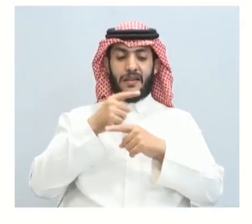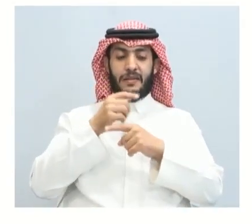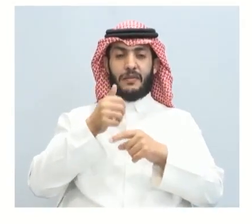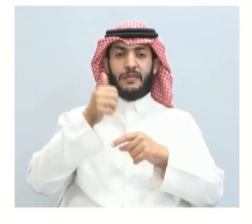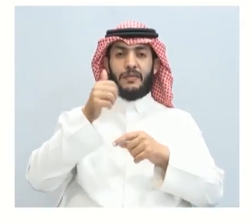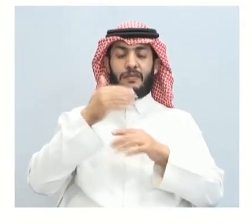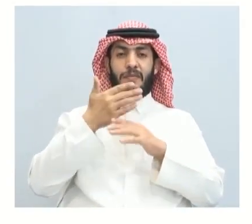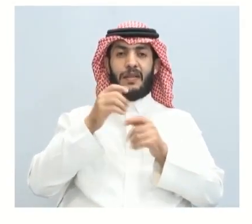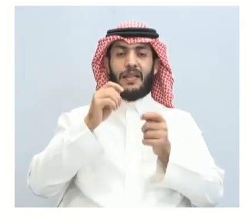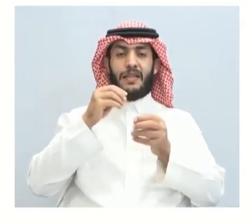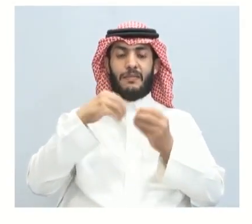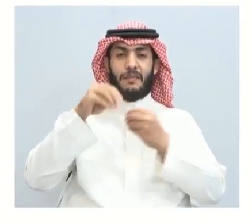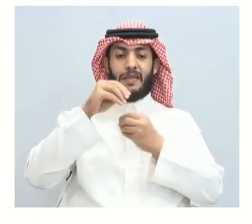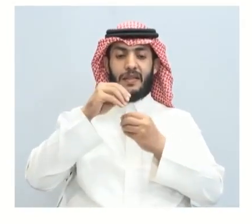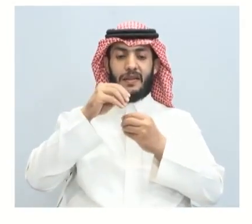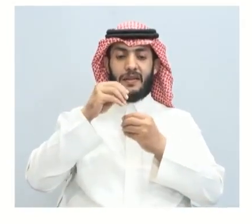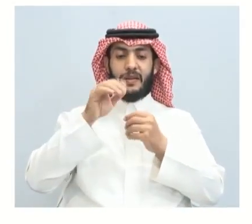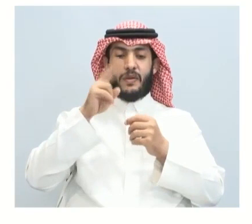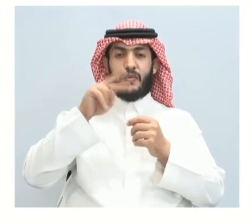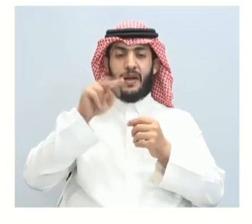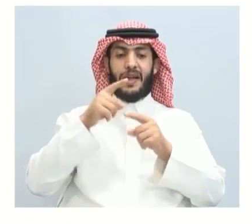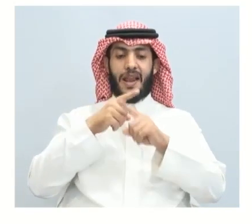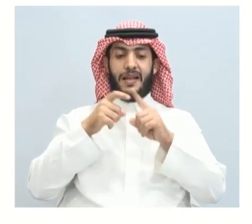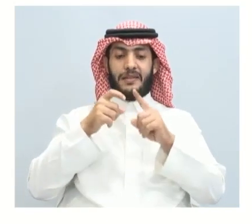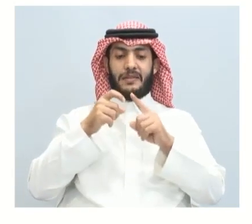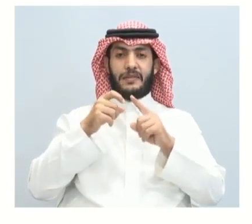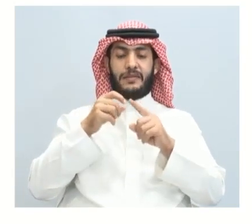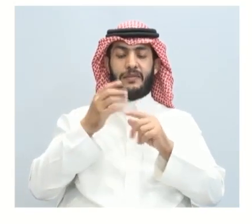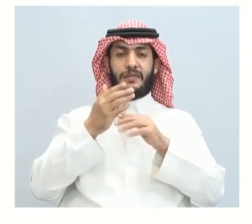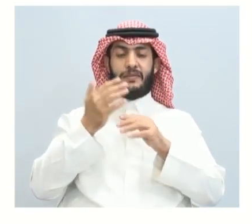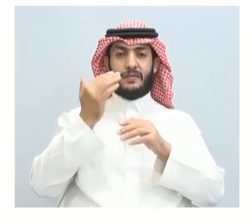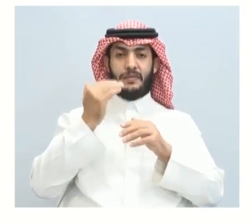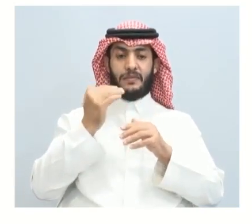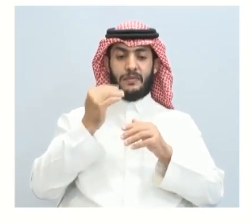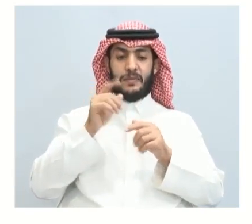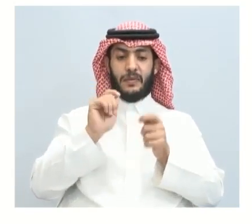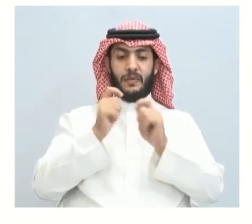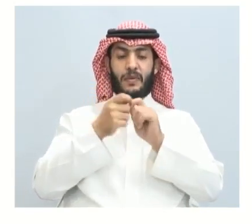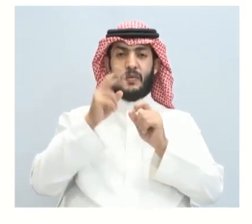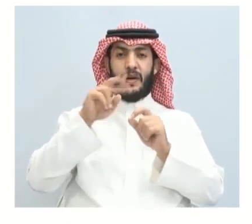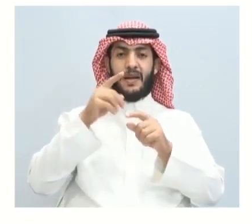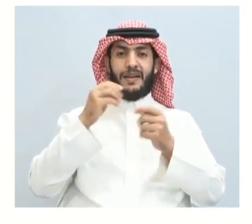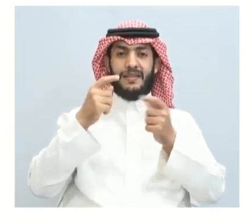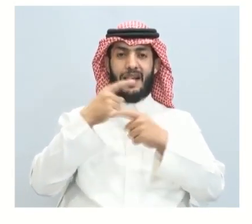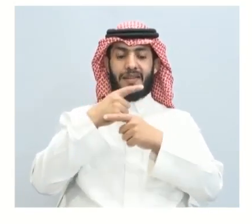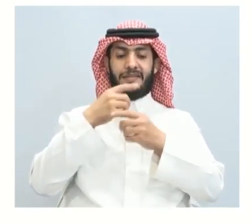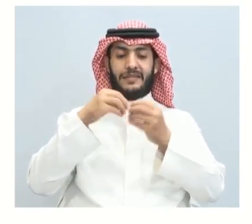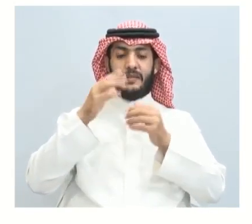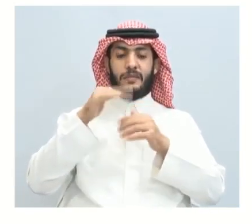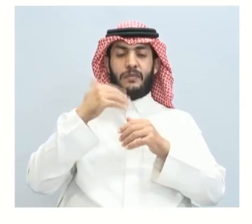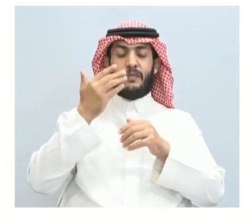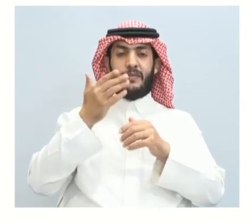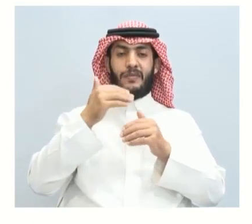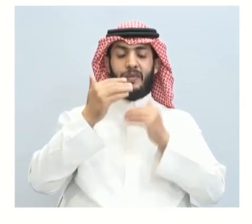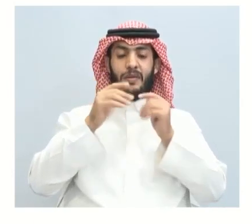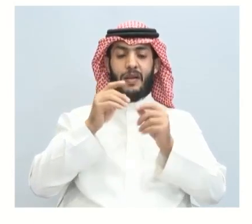طبعا سوف نقوم بتبديل واي مكان الاكس نضع واي مكان اف اكس ونبدل واي مكان الاكس ثم بعدين